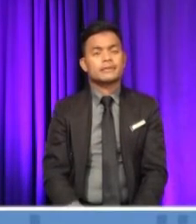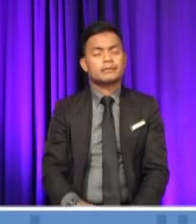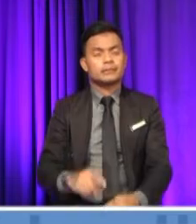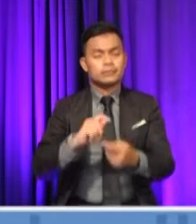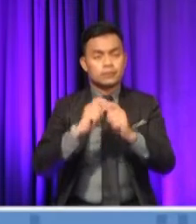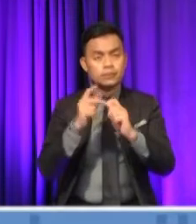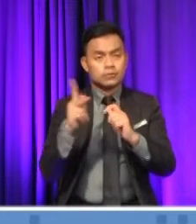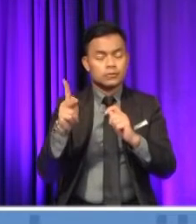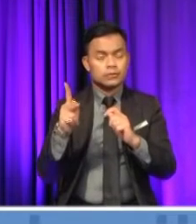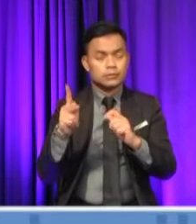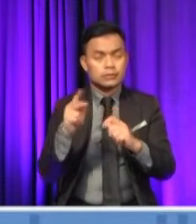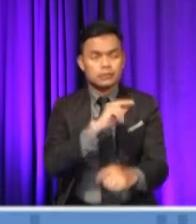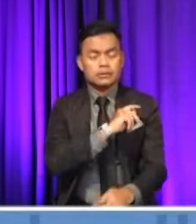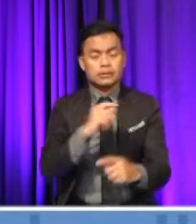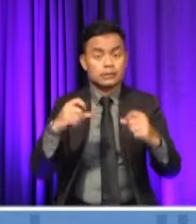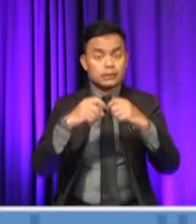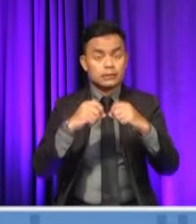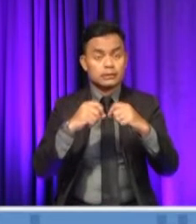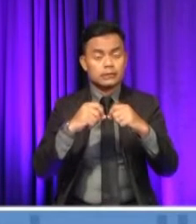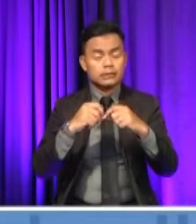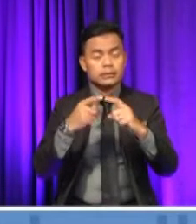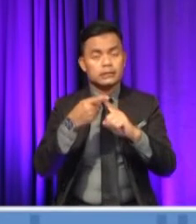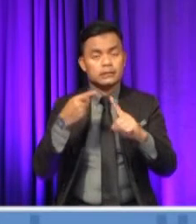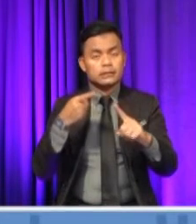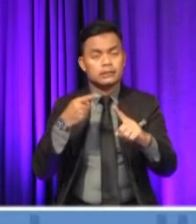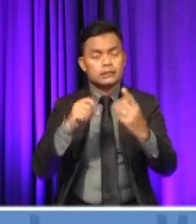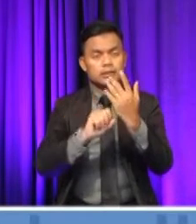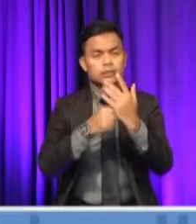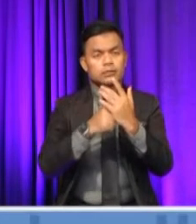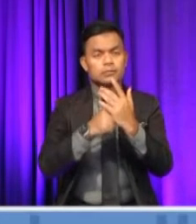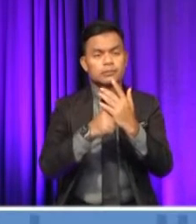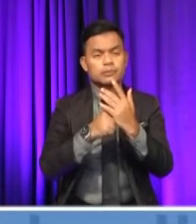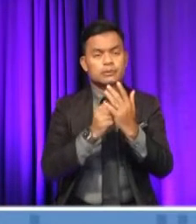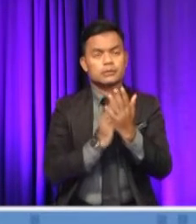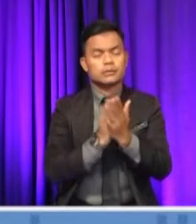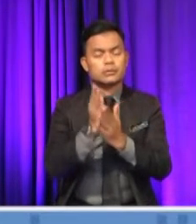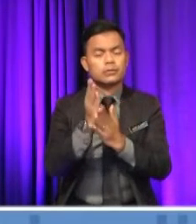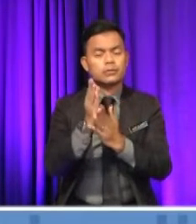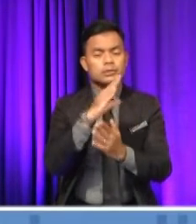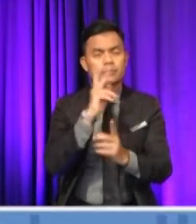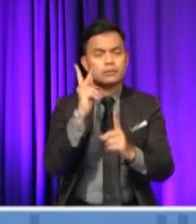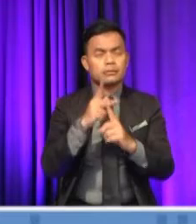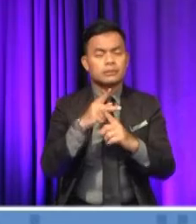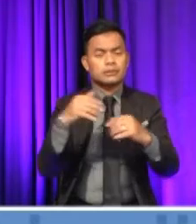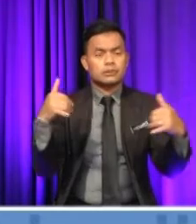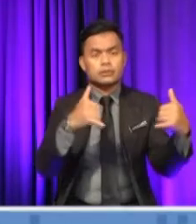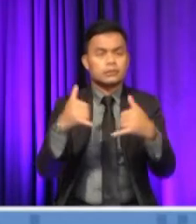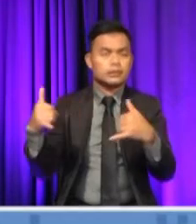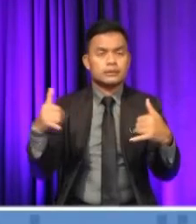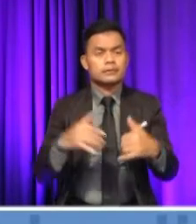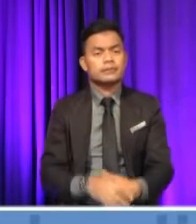Menukarkan tenaga elektrik yang dihasilkan daripada sumber arus terus kepada arus ulang-alik. Nama penukar dia